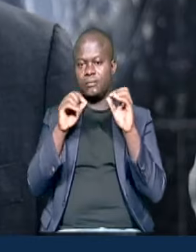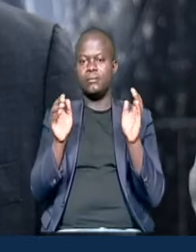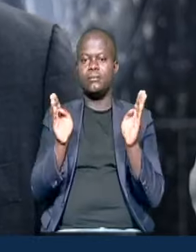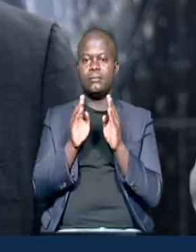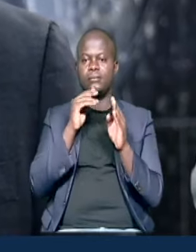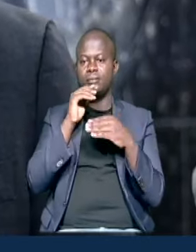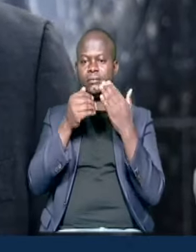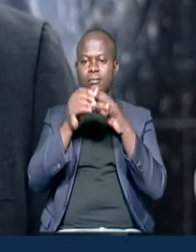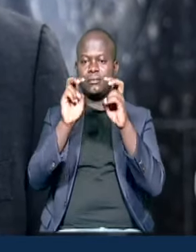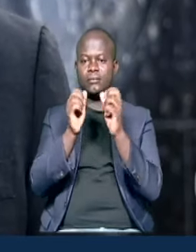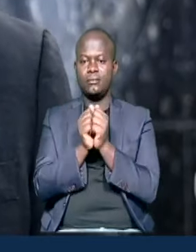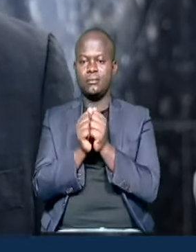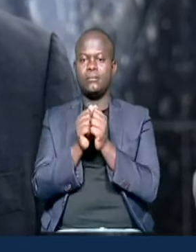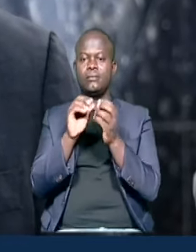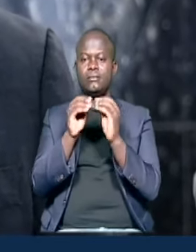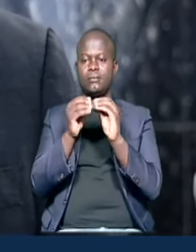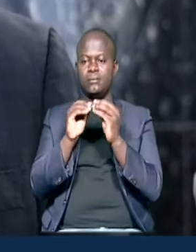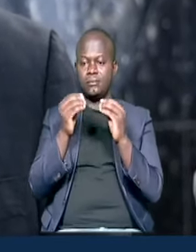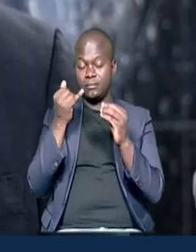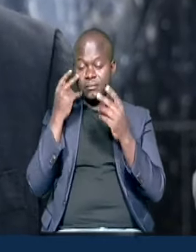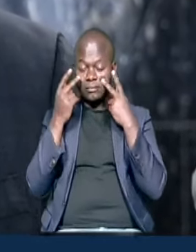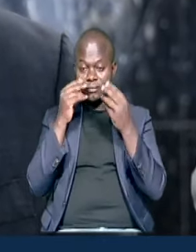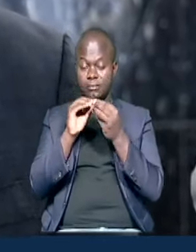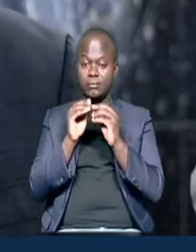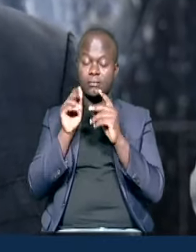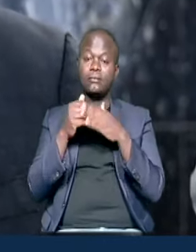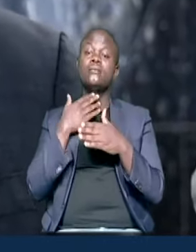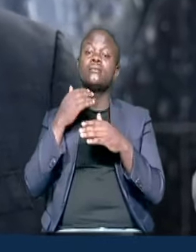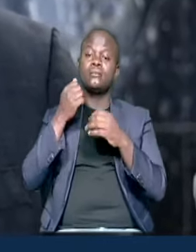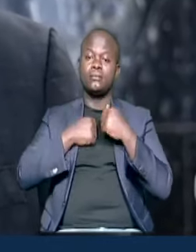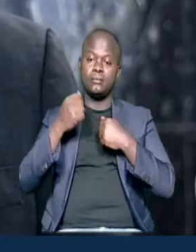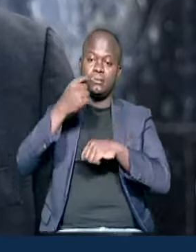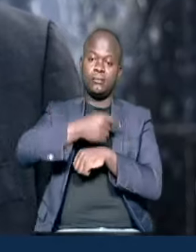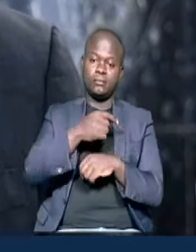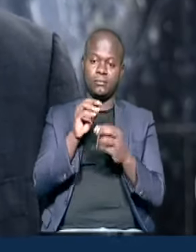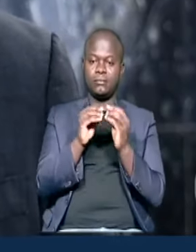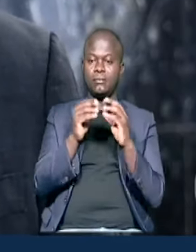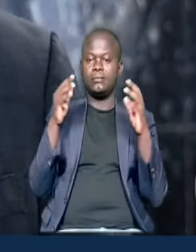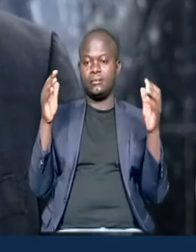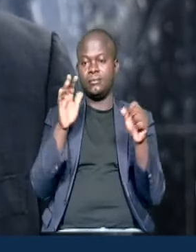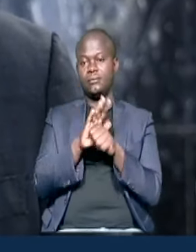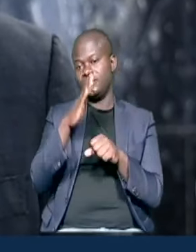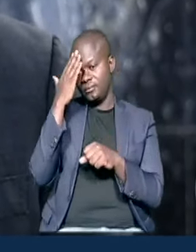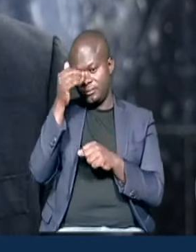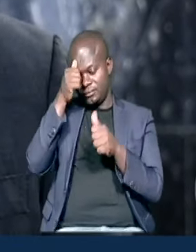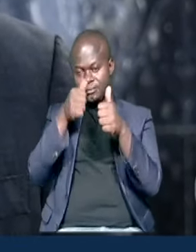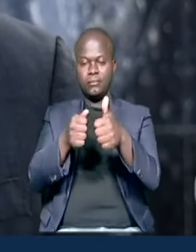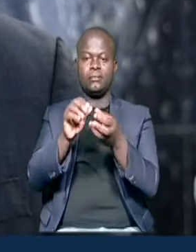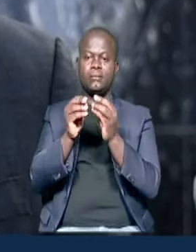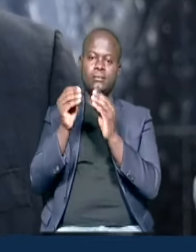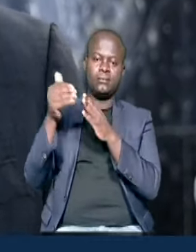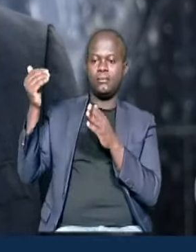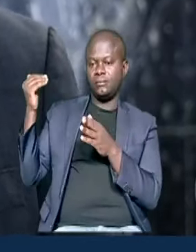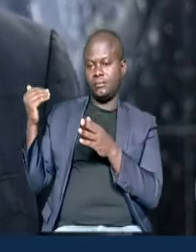yuko n'umubare urebye umubare w'abantu bashaka kwitabira Rwanda Day ni umubare munini cyane ukurikije na za Rwanda Day zabanjije